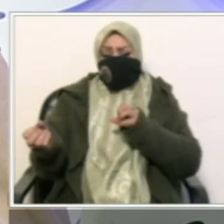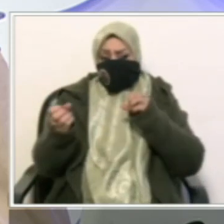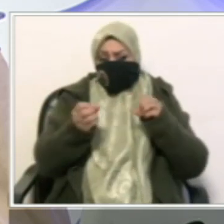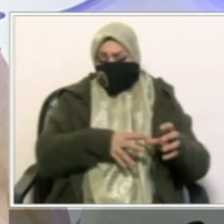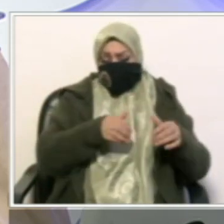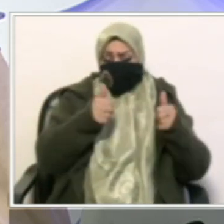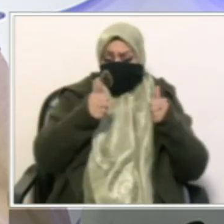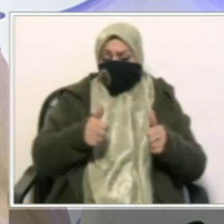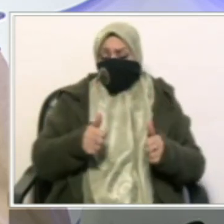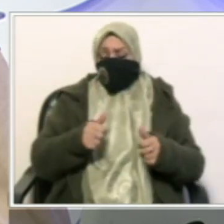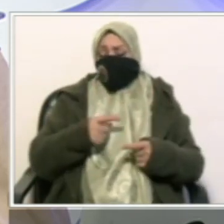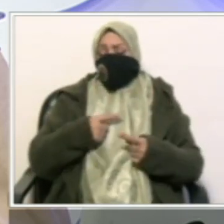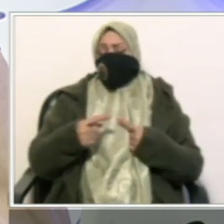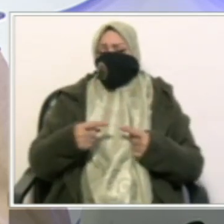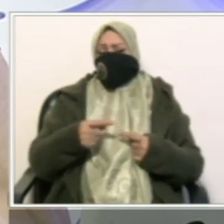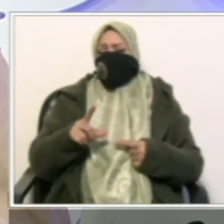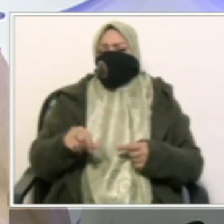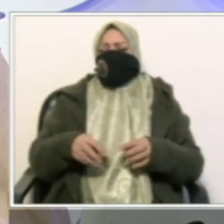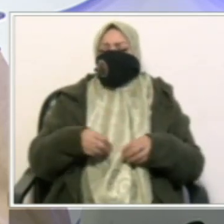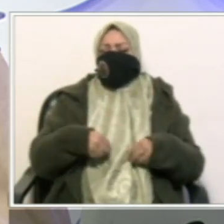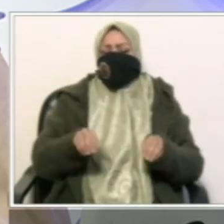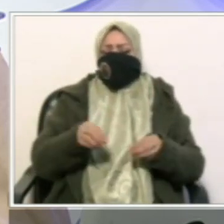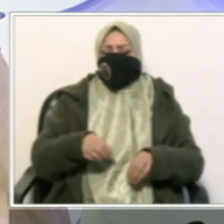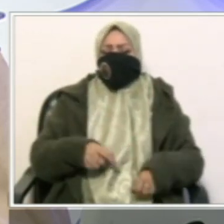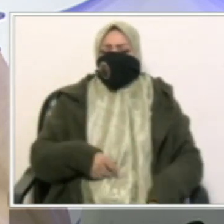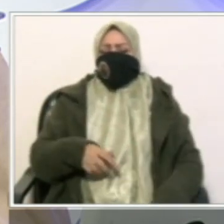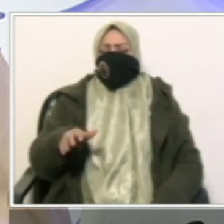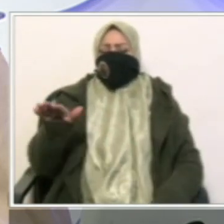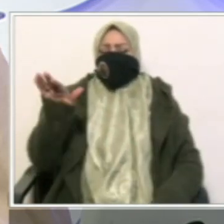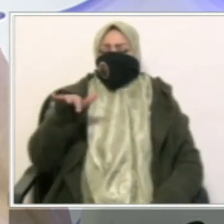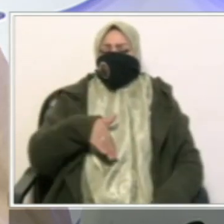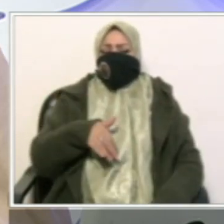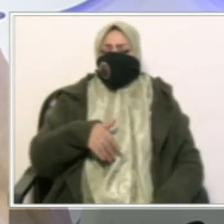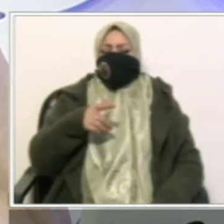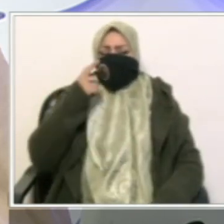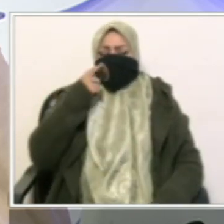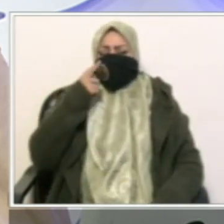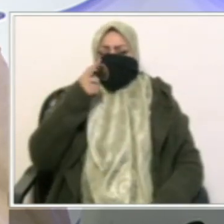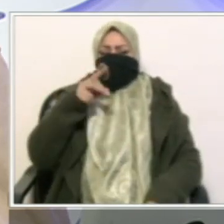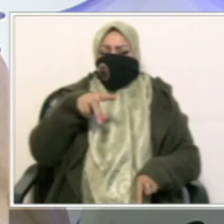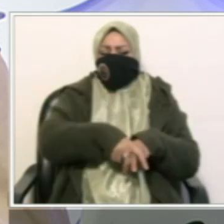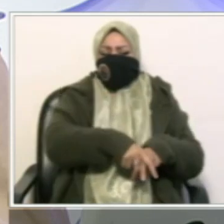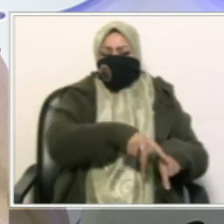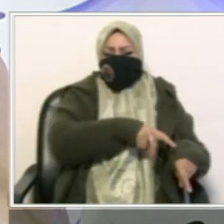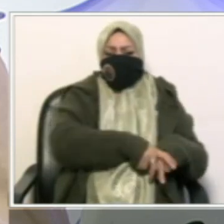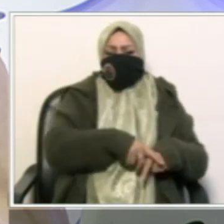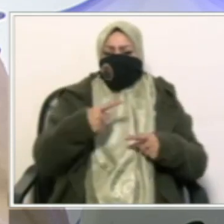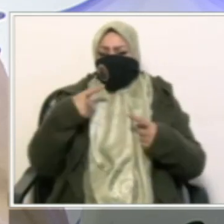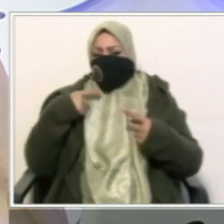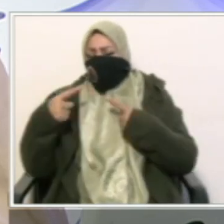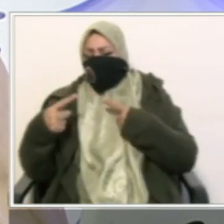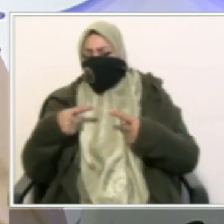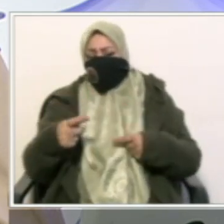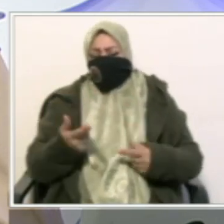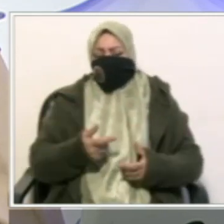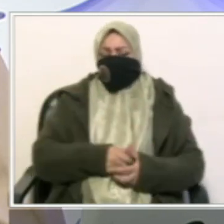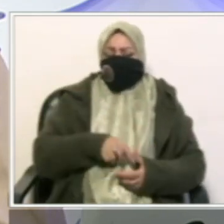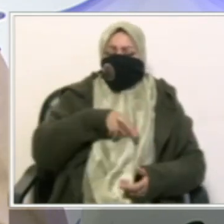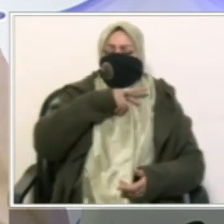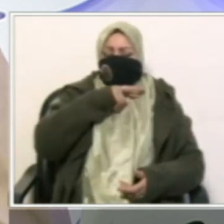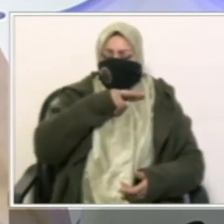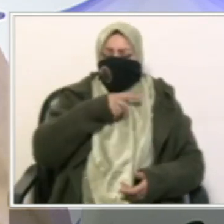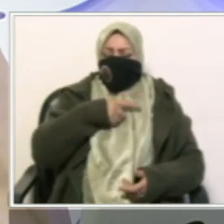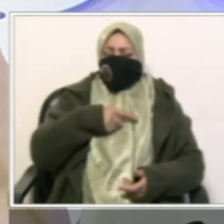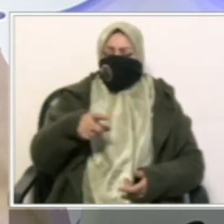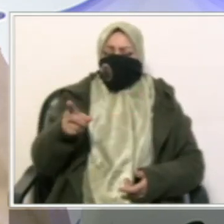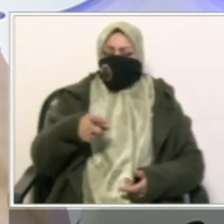ثم يجبرونك على النقاش وعلى الحوار، أو يجبرونك على عدم الخوض في هذا الأمور، ويجبرون الأئمة على